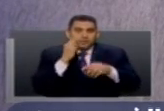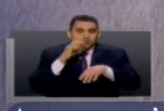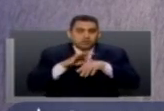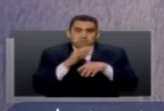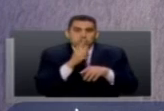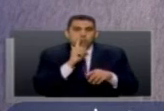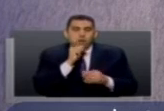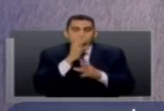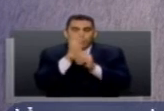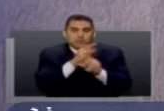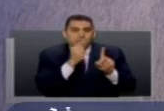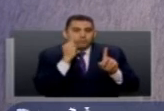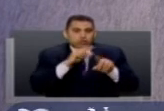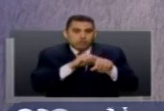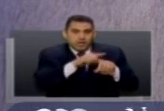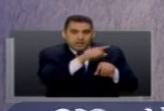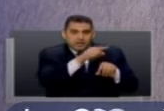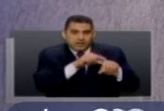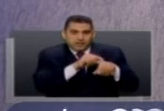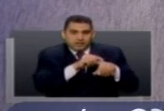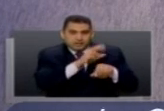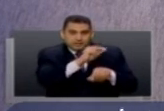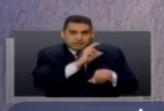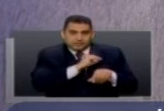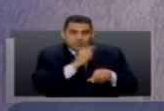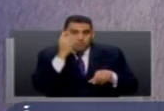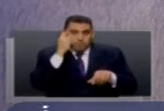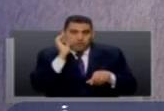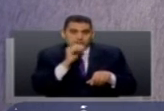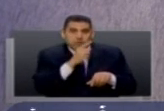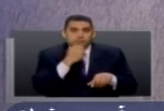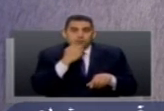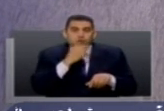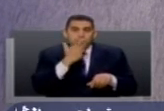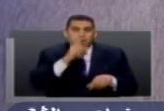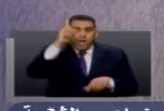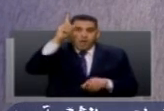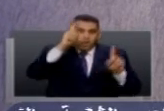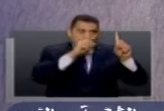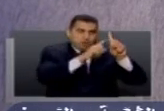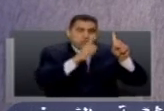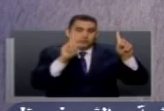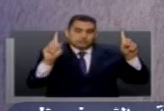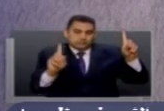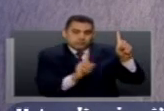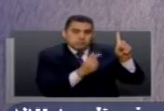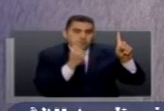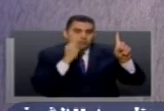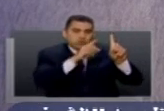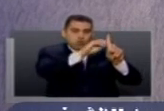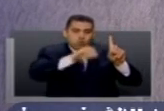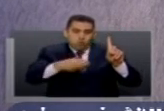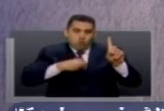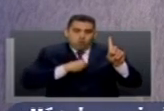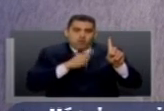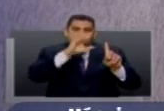محمد صلى الله عليه واله وسلم جزئيه مفهوم ان يكون بيننا الله بيننا وبين الله واسطه يبلغ عن الله ونعتبر ما جاء